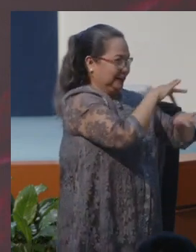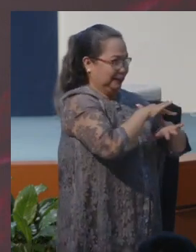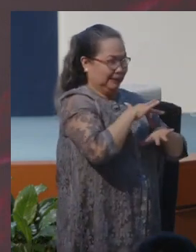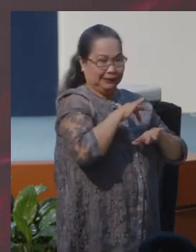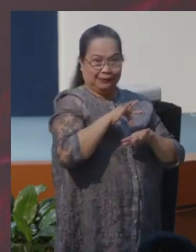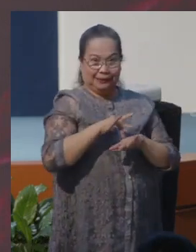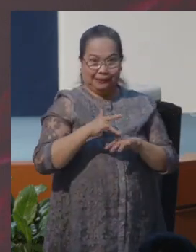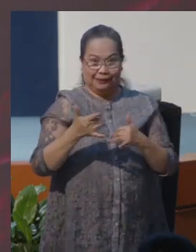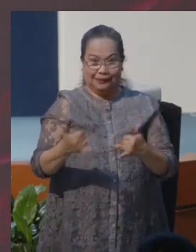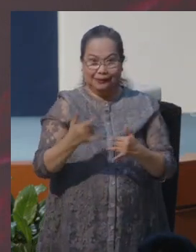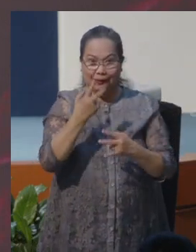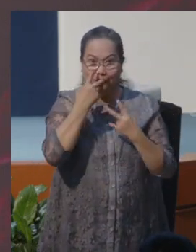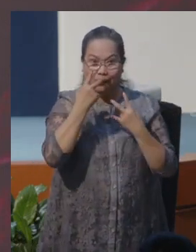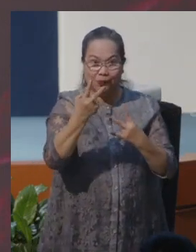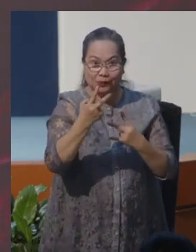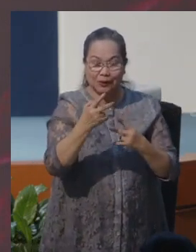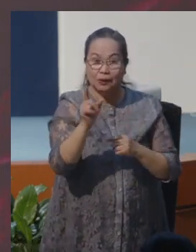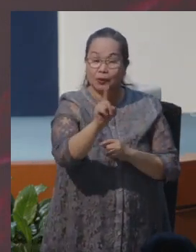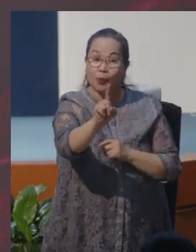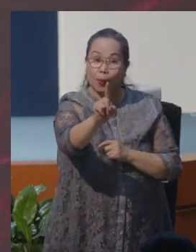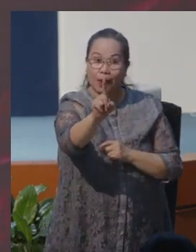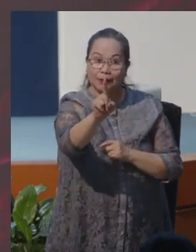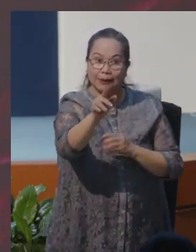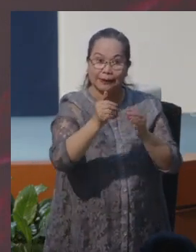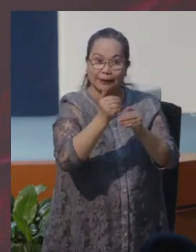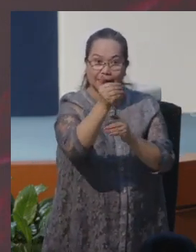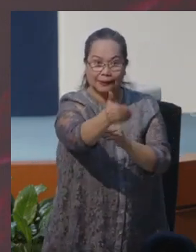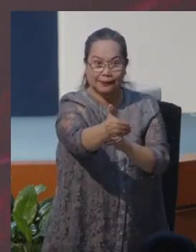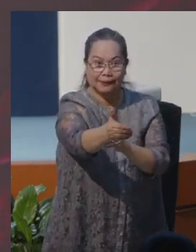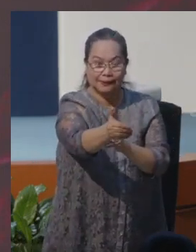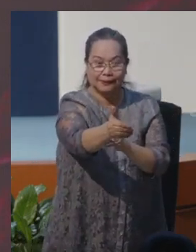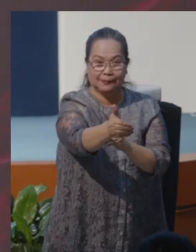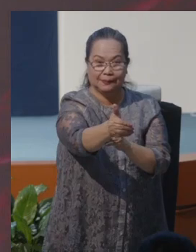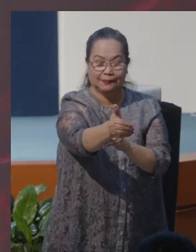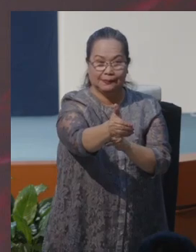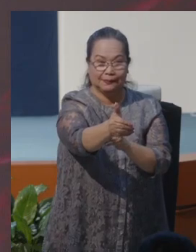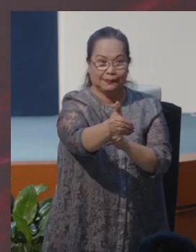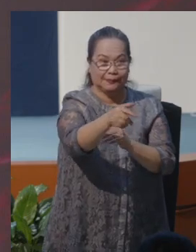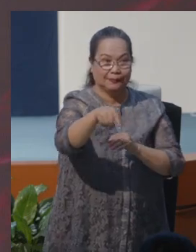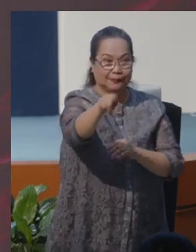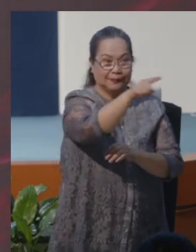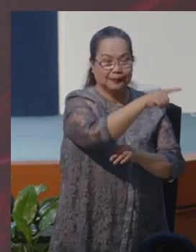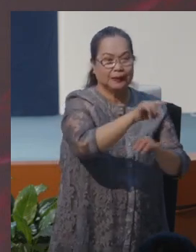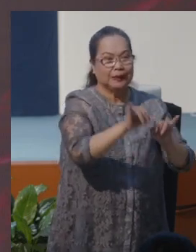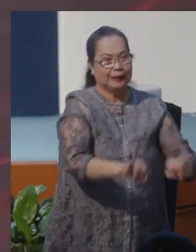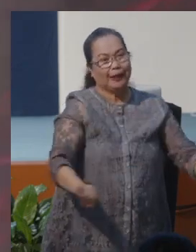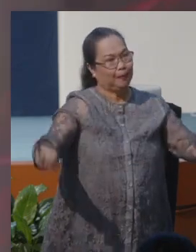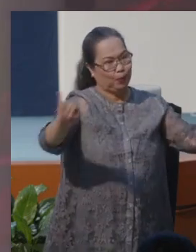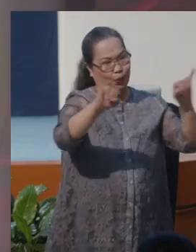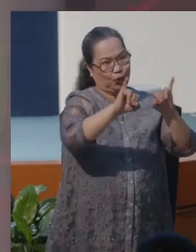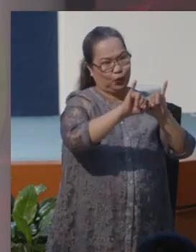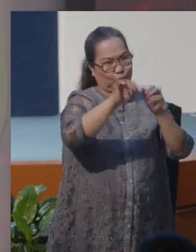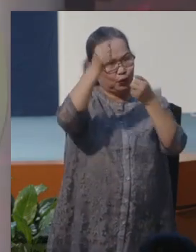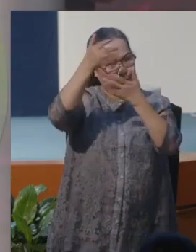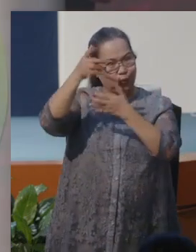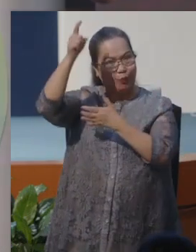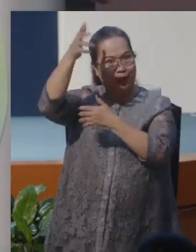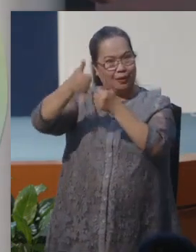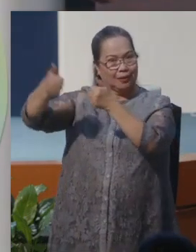Ngayon, makikita naman natin mga kapatid ang susunod, ang kahalagahan ng pagsunod sa